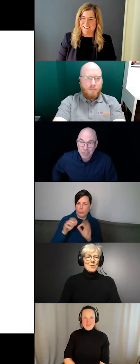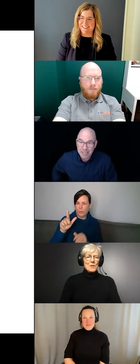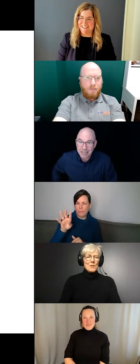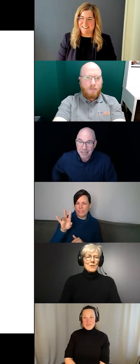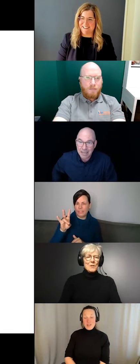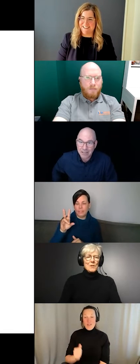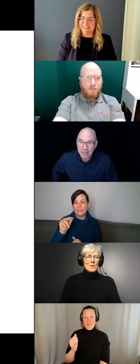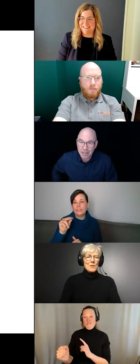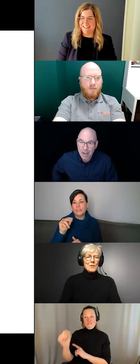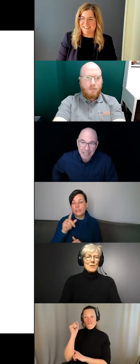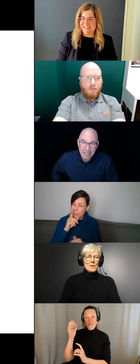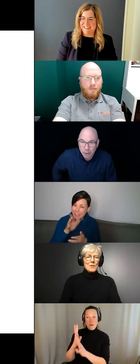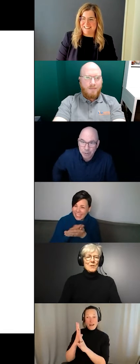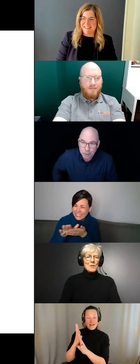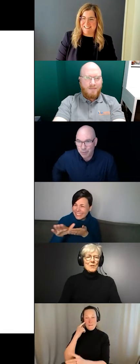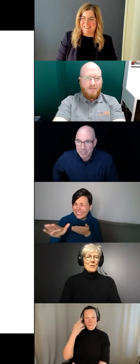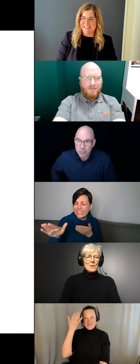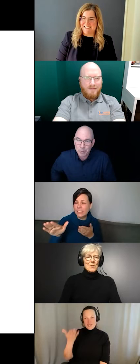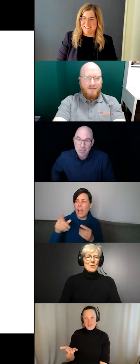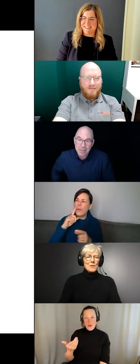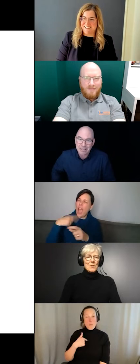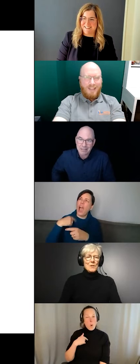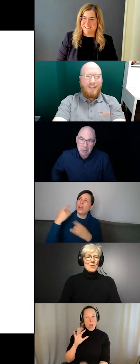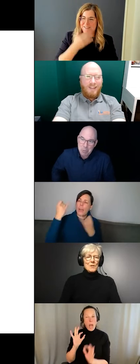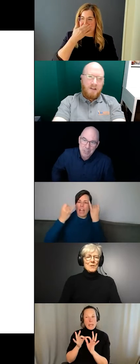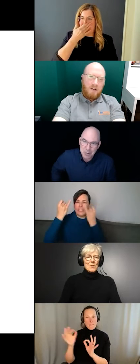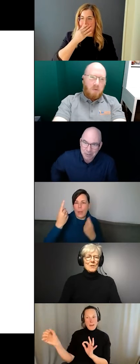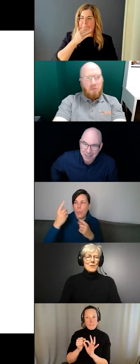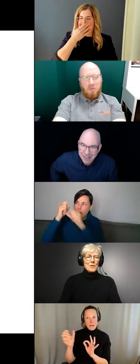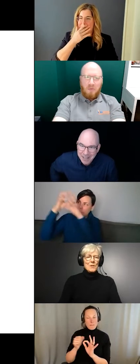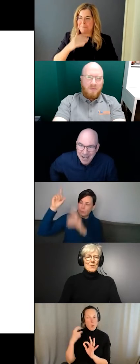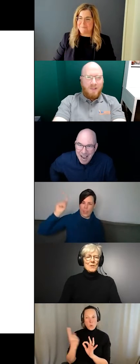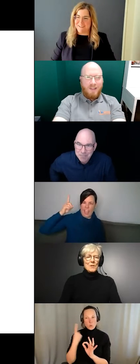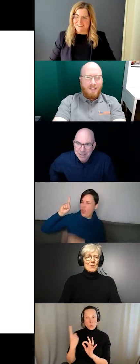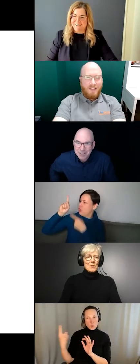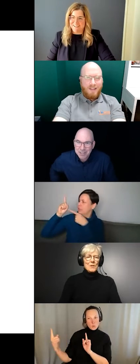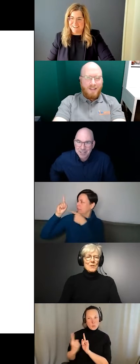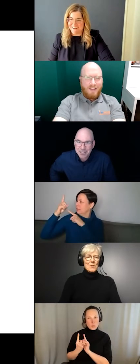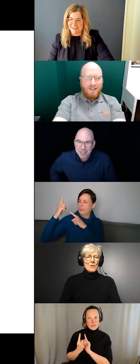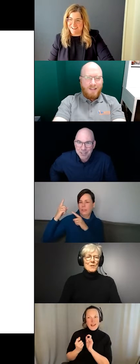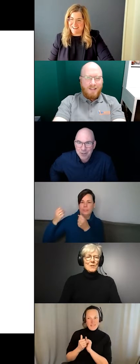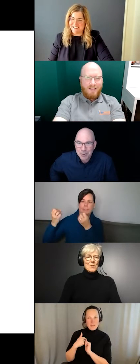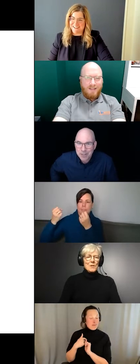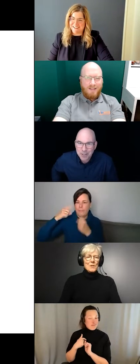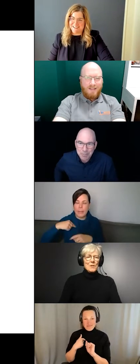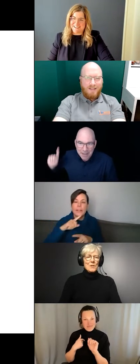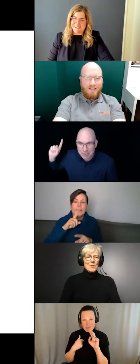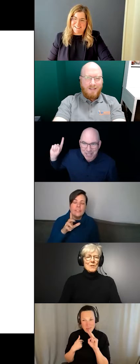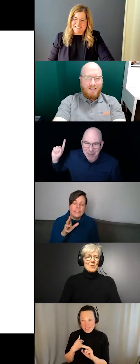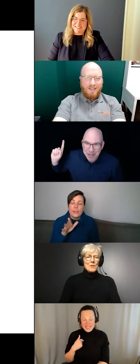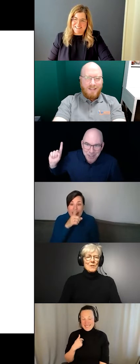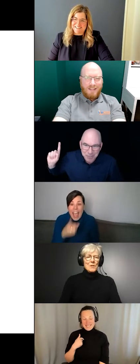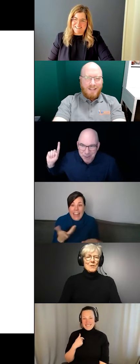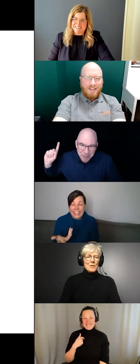Bon, Léa ici, la plupart de mes clients présument ceci, que j'ai besoin d'un interprète 24 heures sur 7. Non, c'est